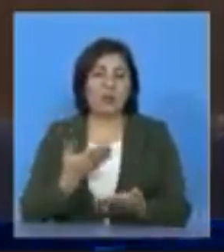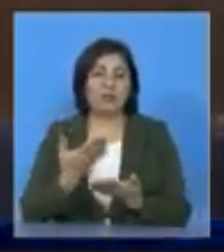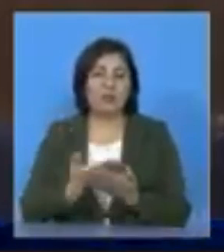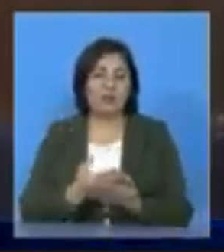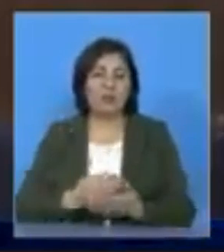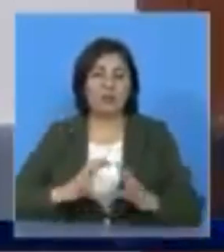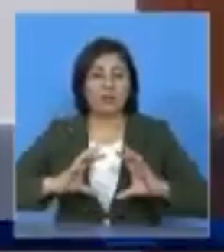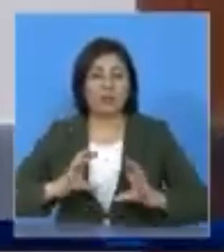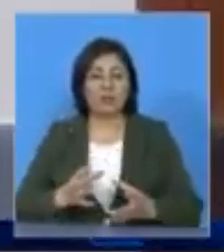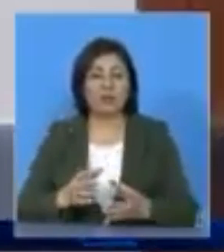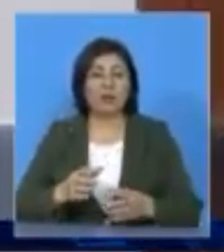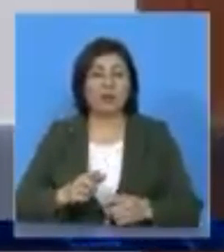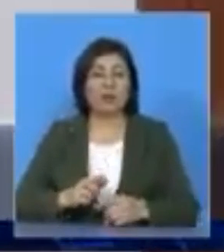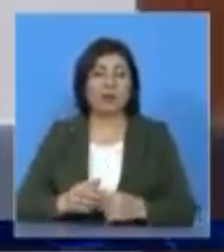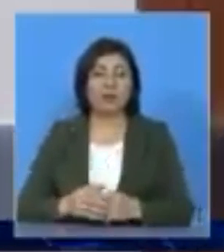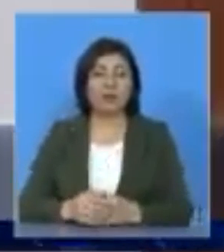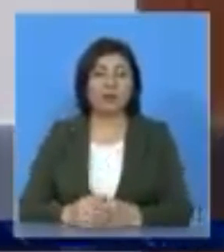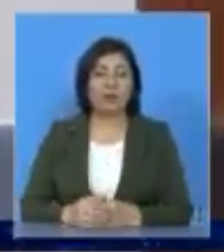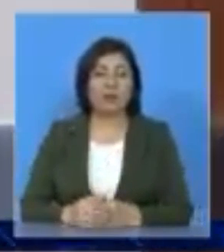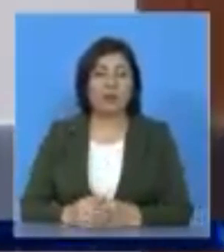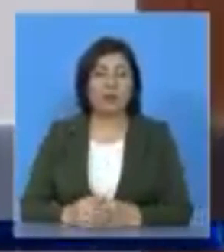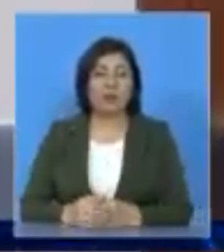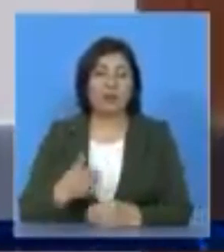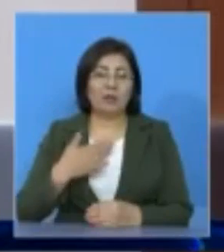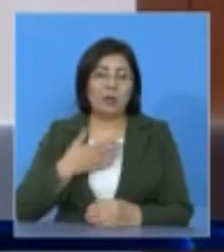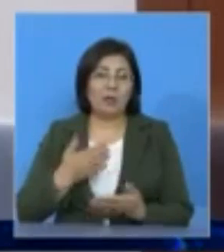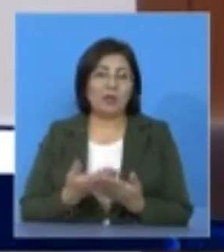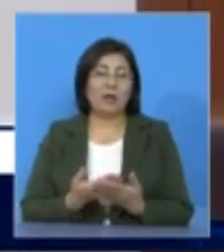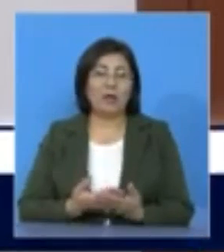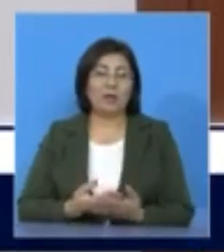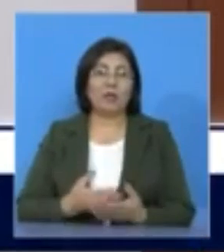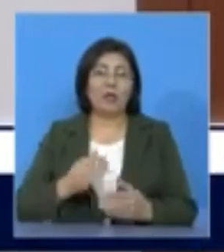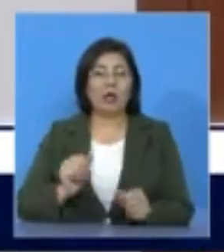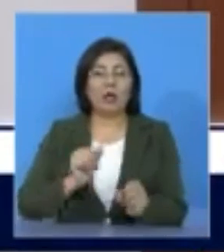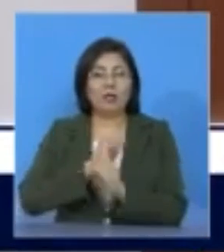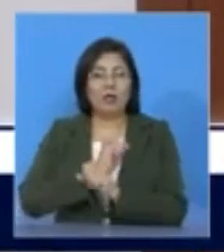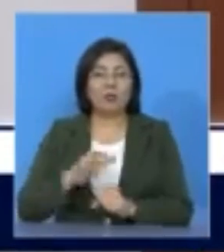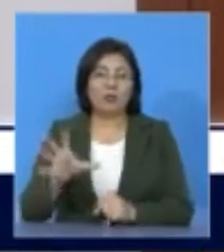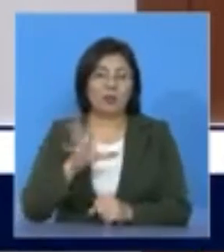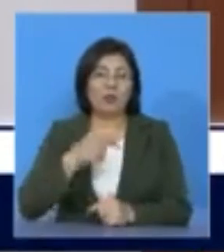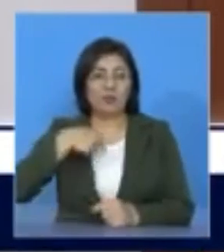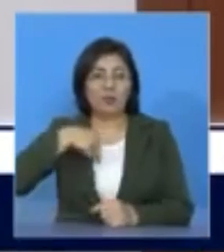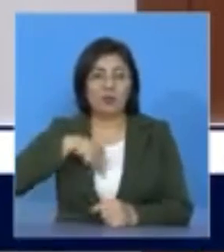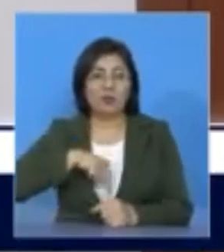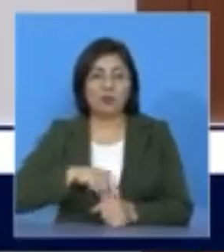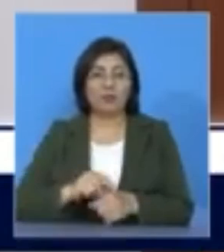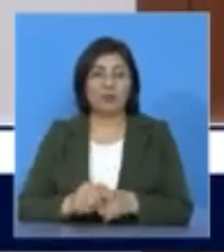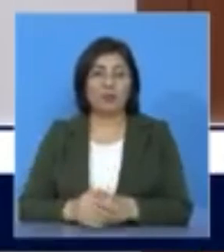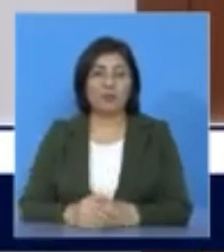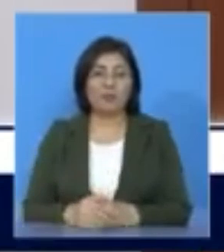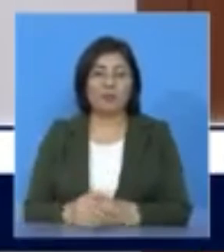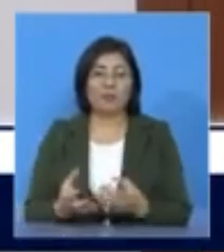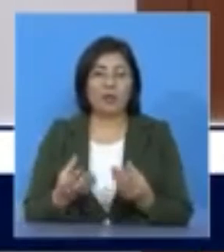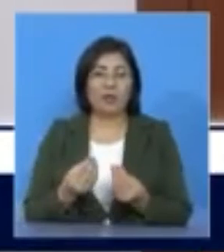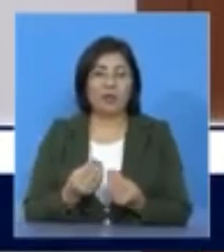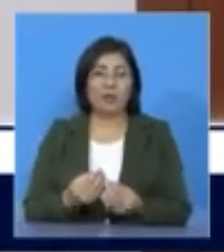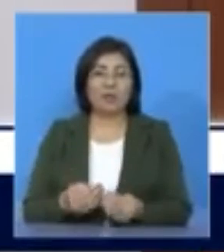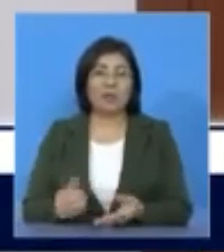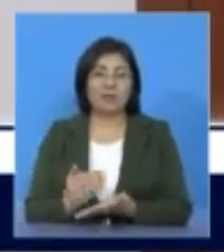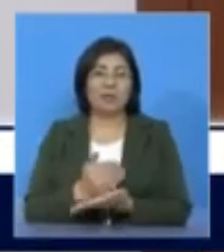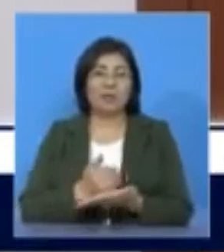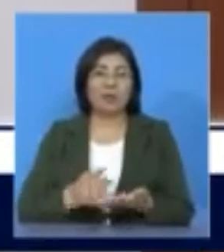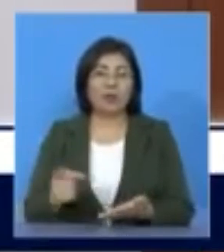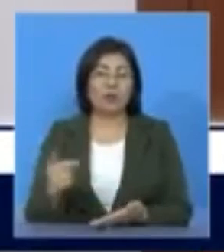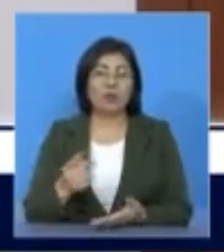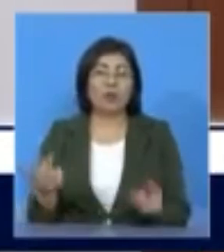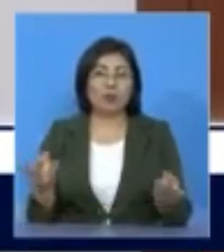мировые арены. Я реально тут отдохнула морально, психологически, и собрала то,